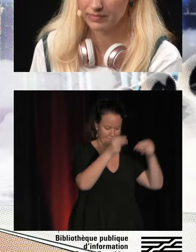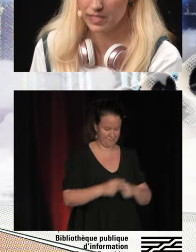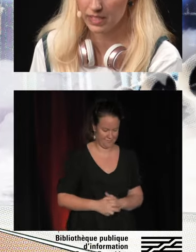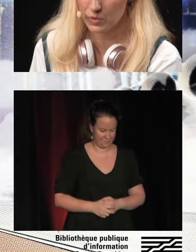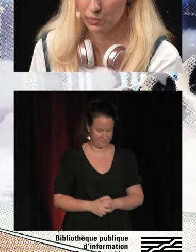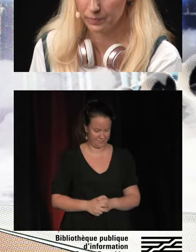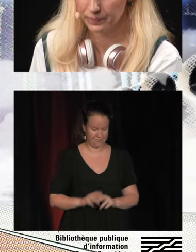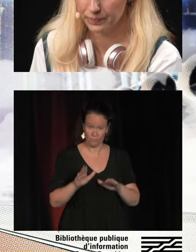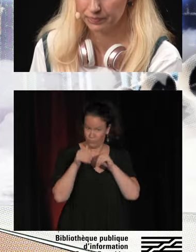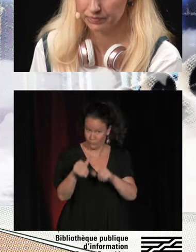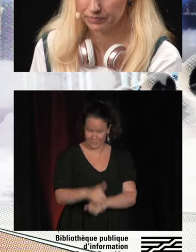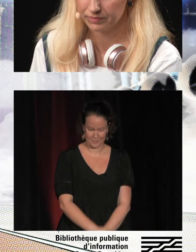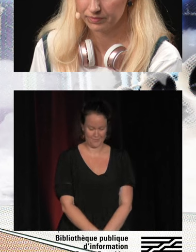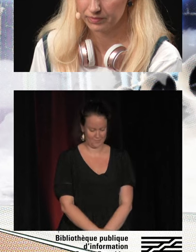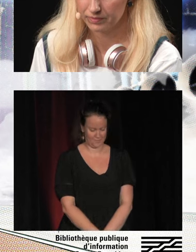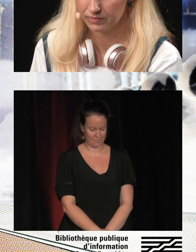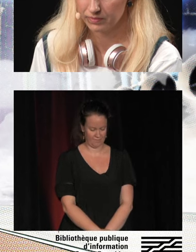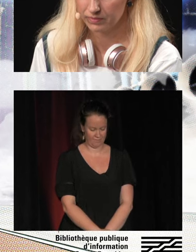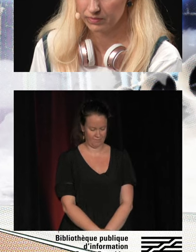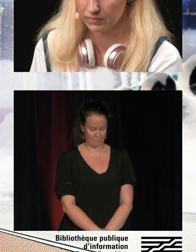Allez, ça continue.